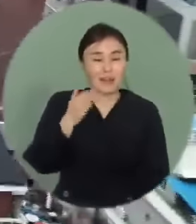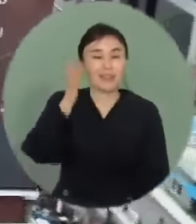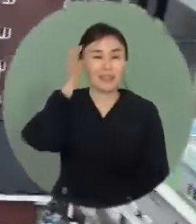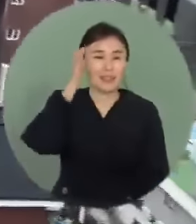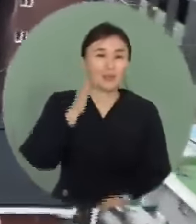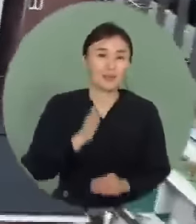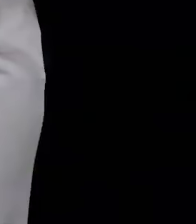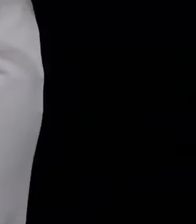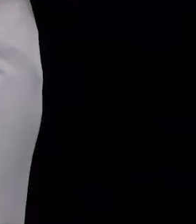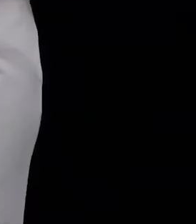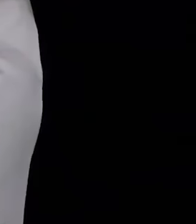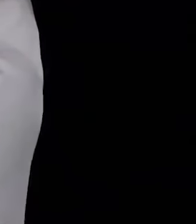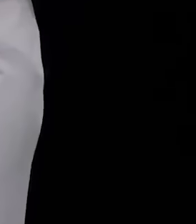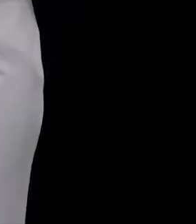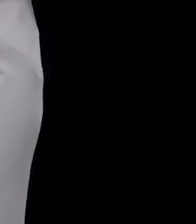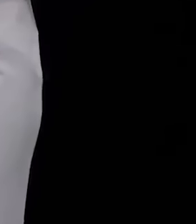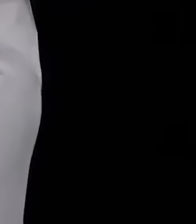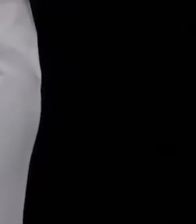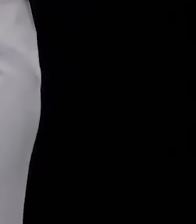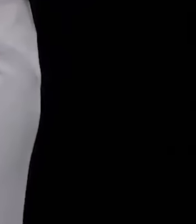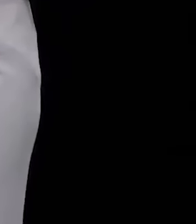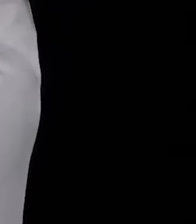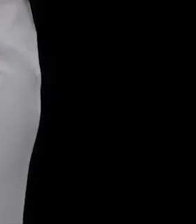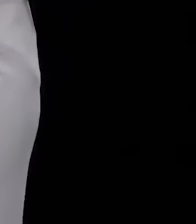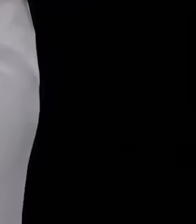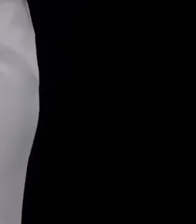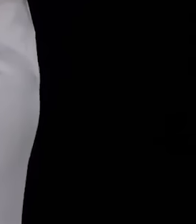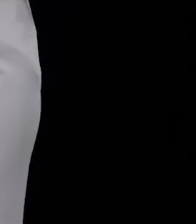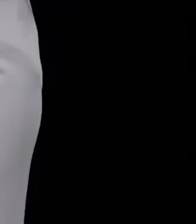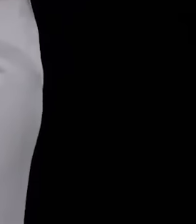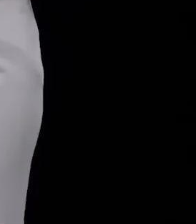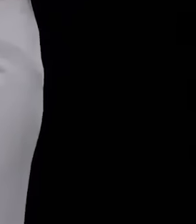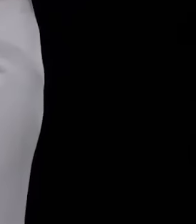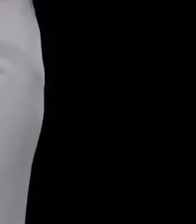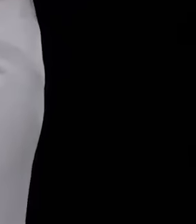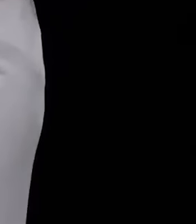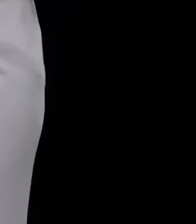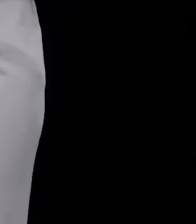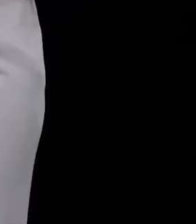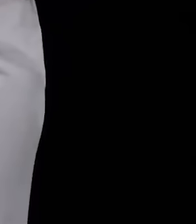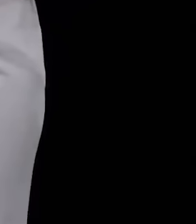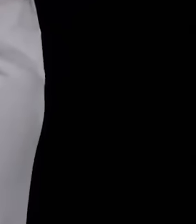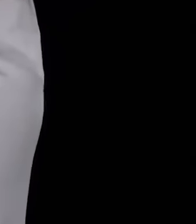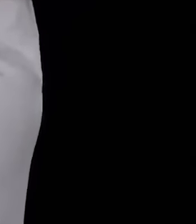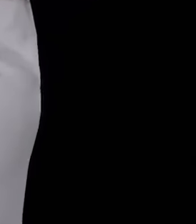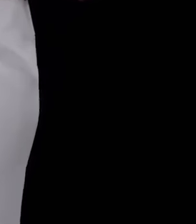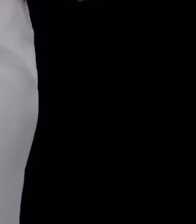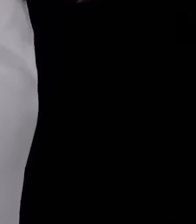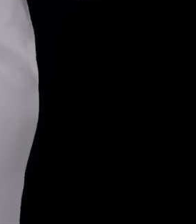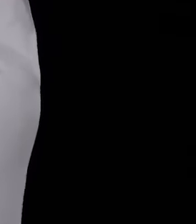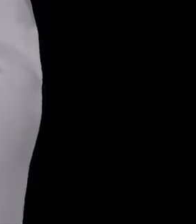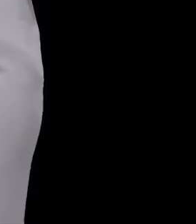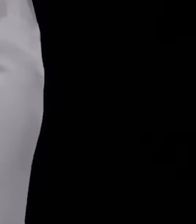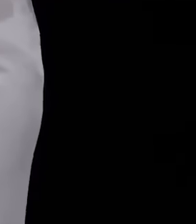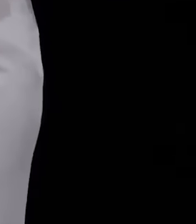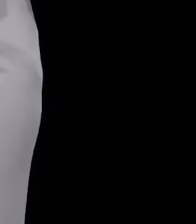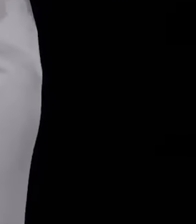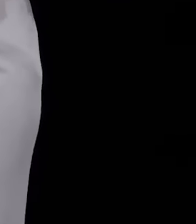임지은 있니다 언제 어디서나 내손안의 뉴스 광주 NBC 뉴스 유튜브 구독으로